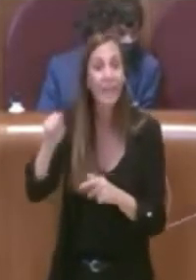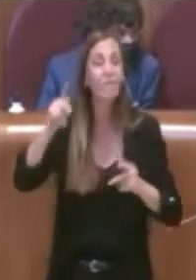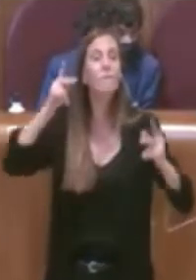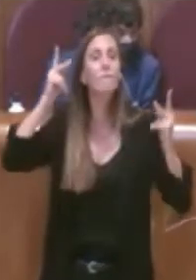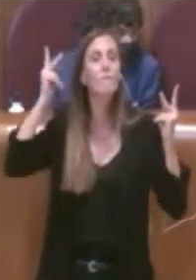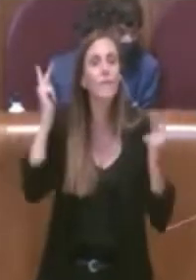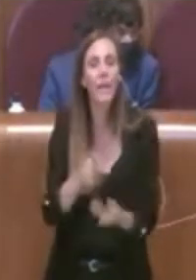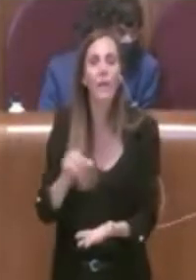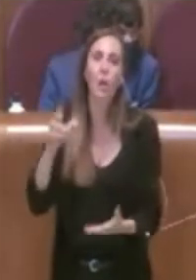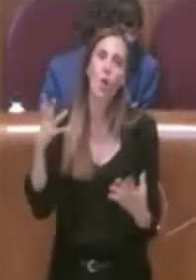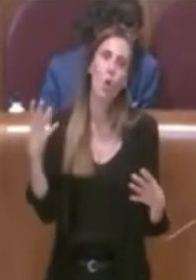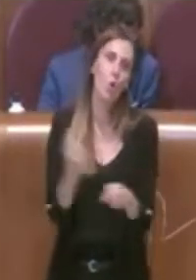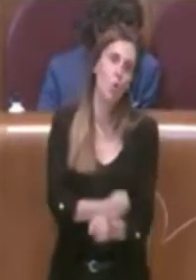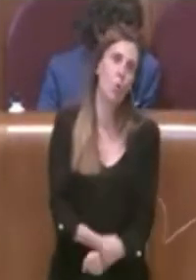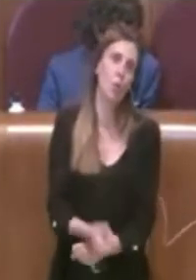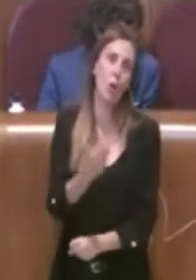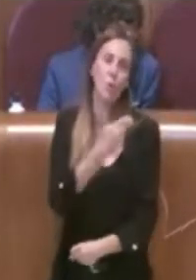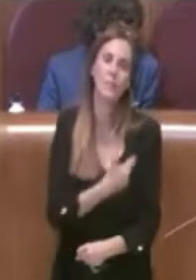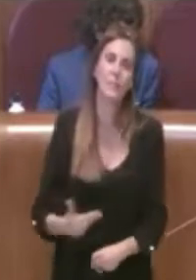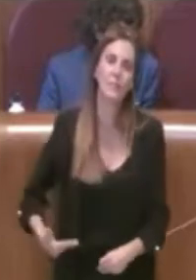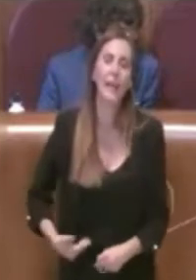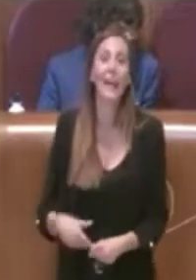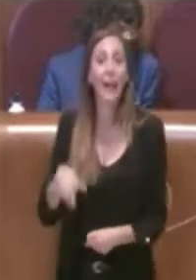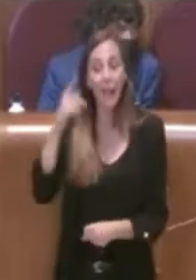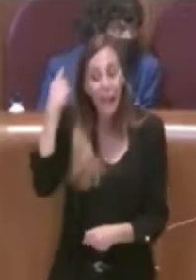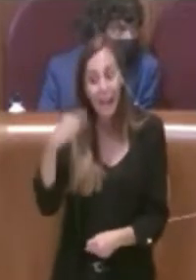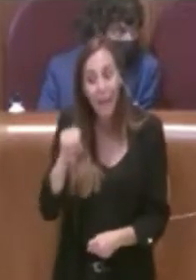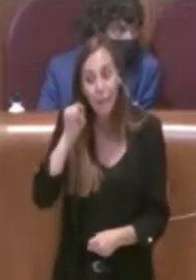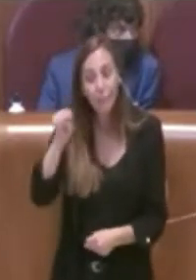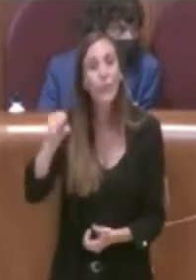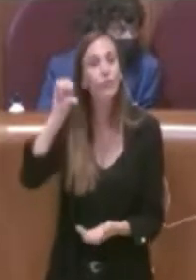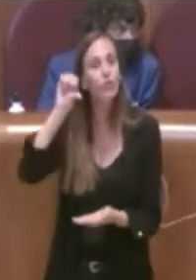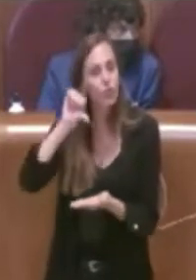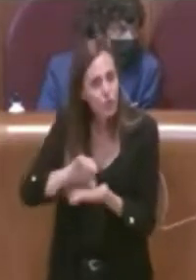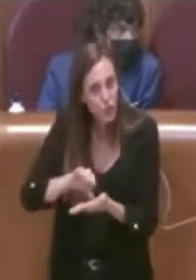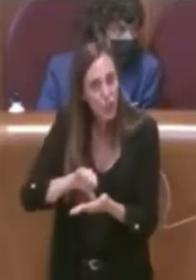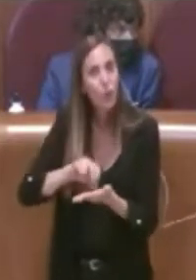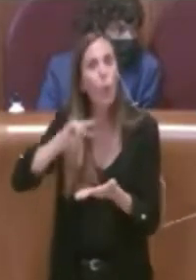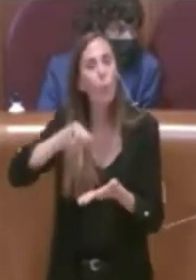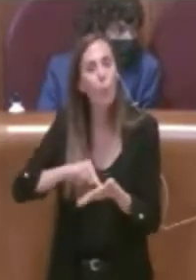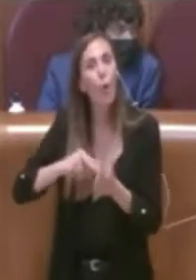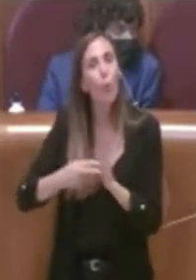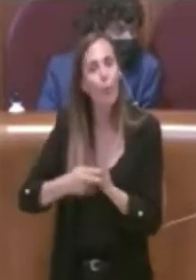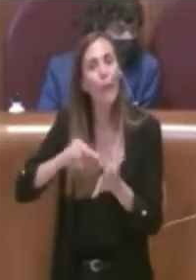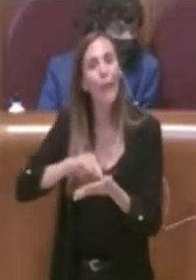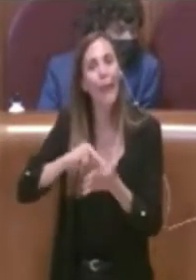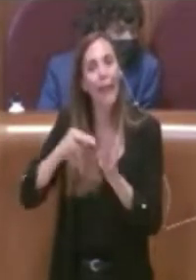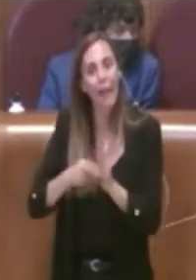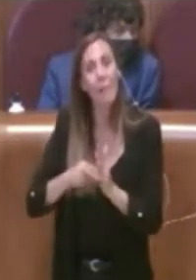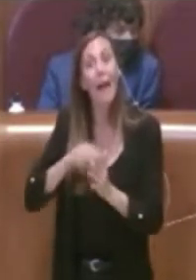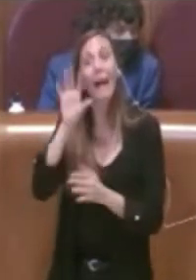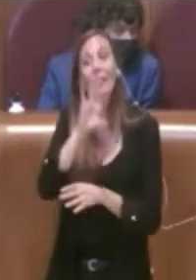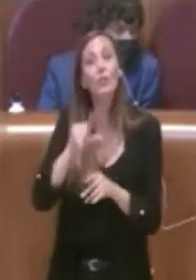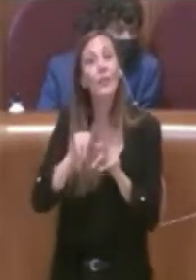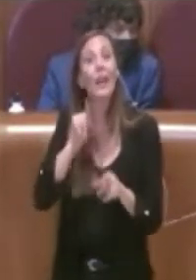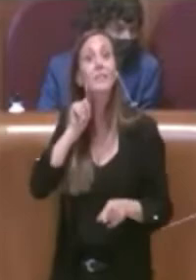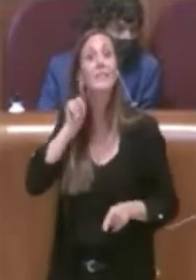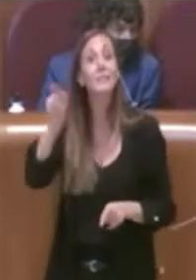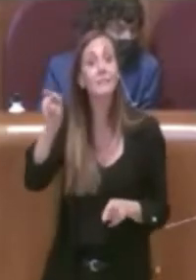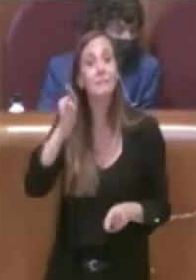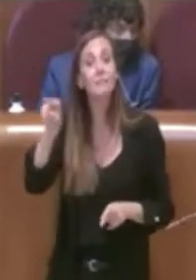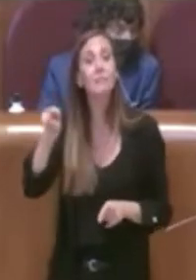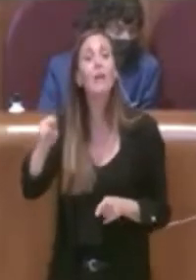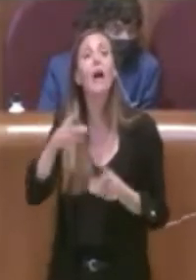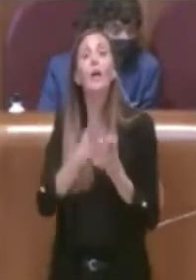vero centro dove gli air concludo e il centro della questione ed eli è la regione lazio che deve risolvere il problema